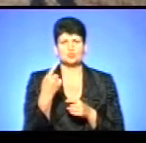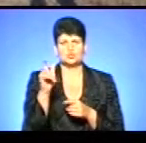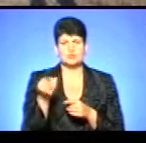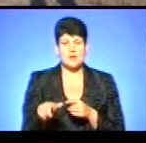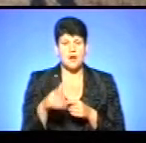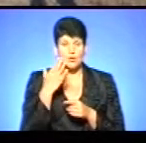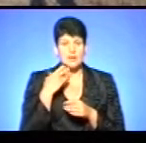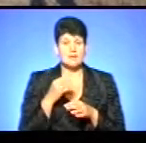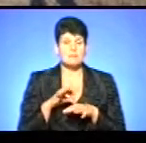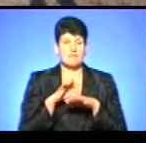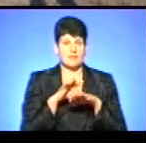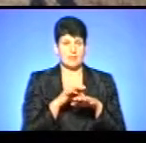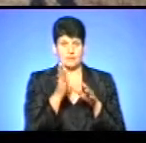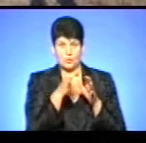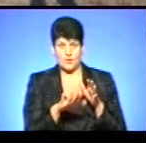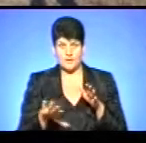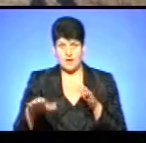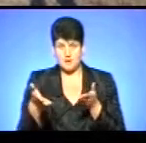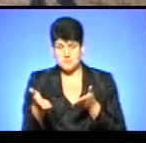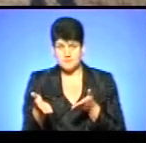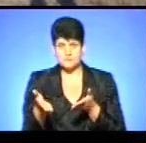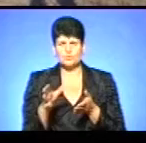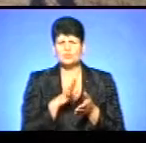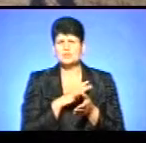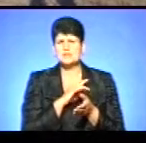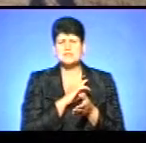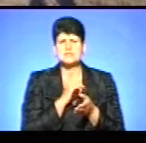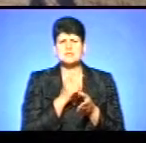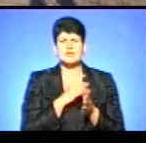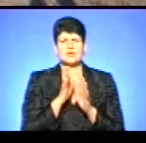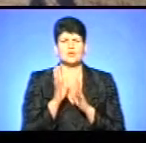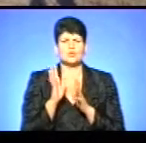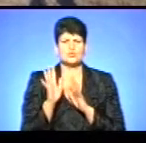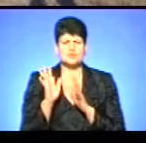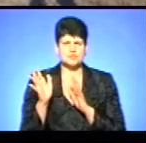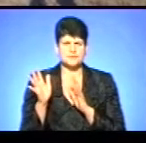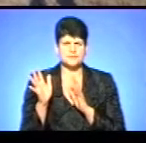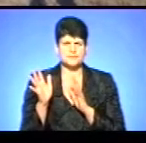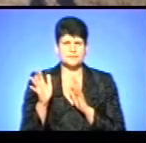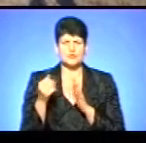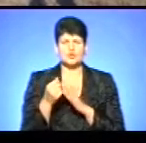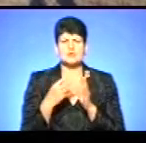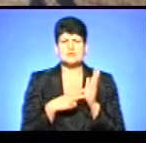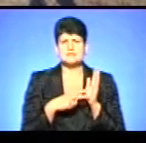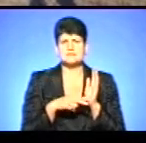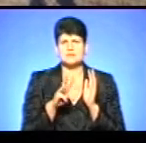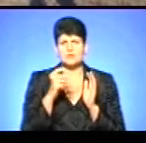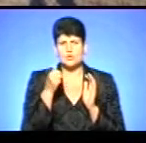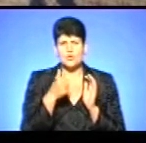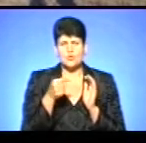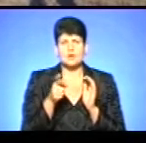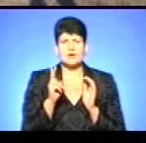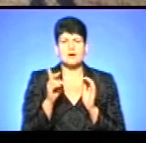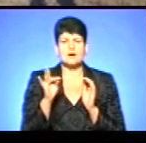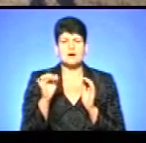уже привели їх до ями, тут були сильні кущі до 73-го року. А він був краснолуцький і